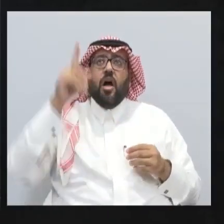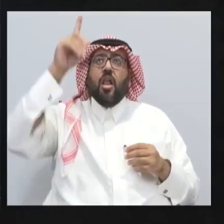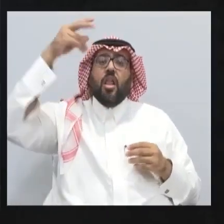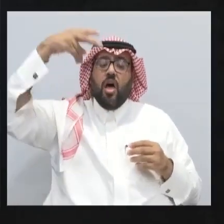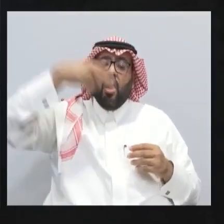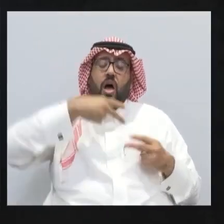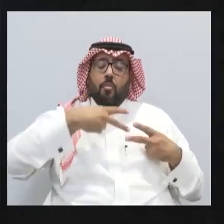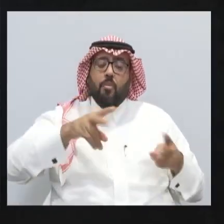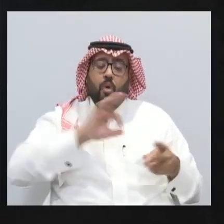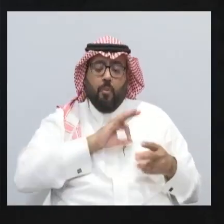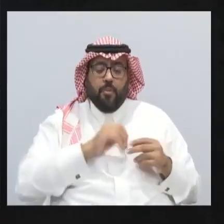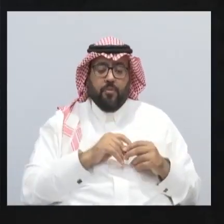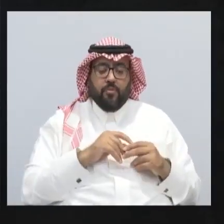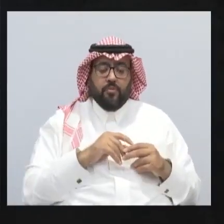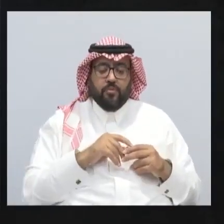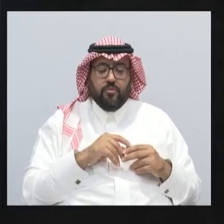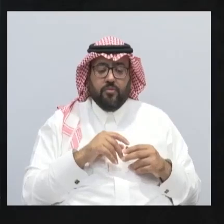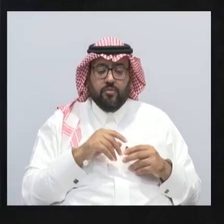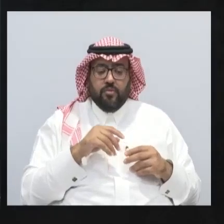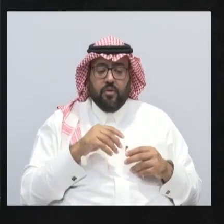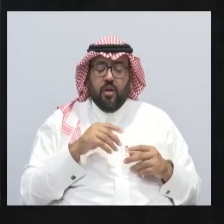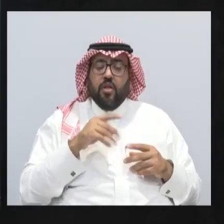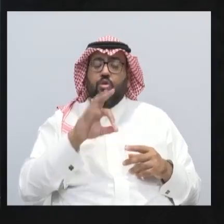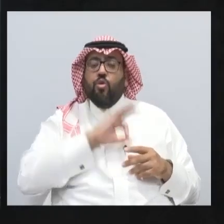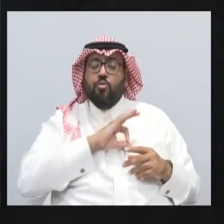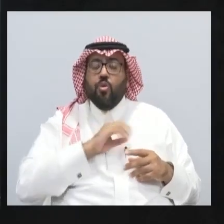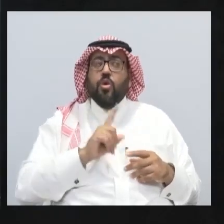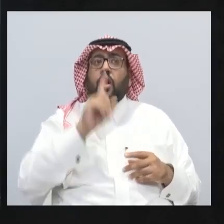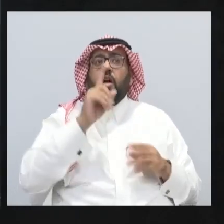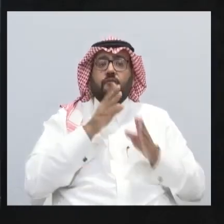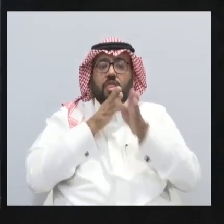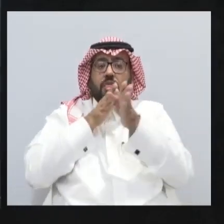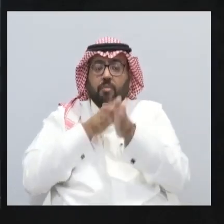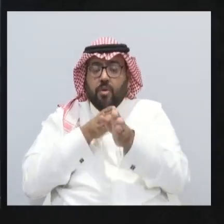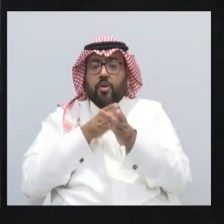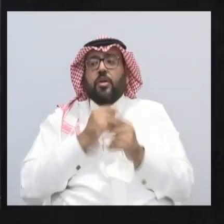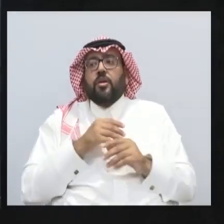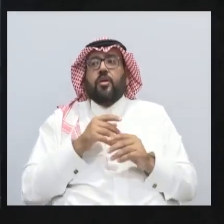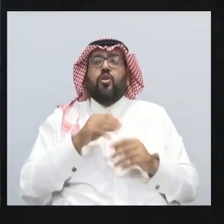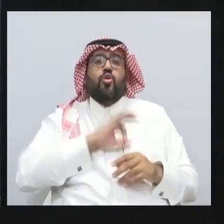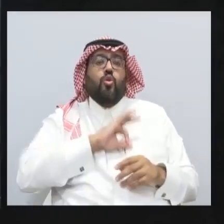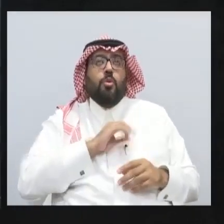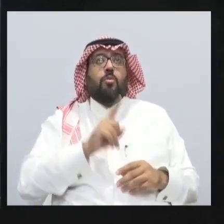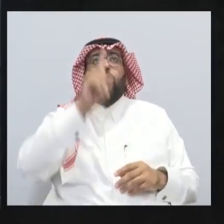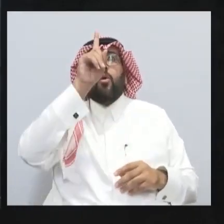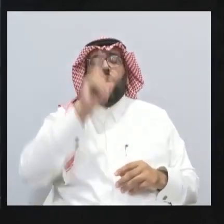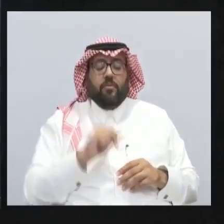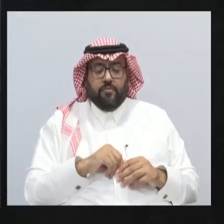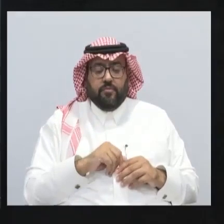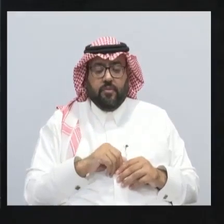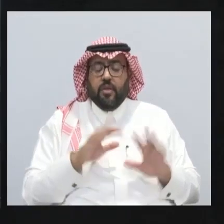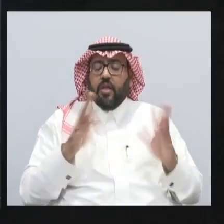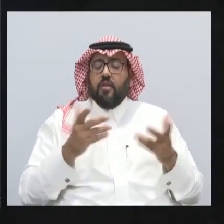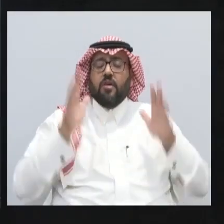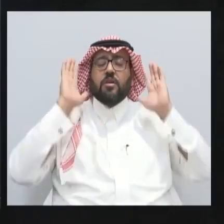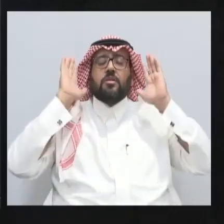الله سبحانه وتعالى قل ان كنتم تحبون الله فاتبعوني يحببكم الله فهذه الصلاه كيف